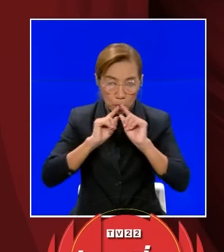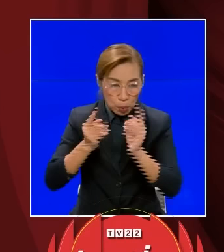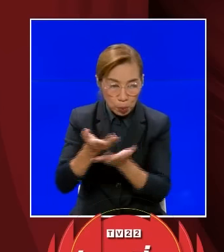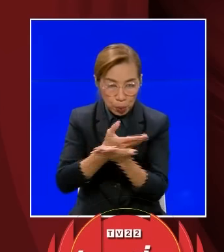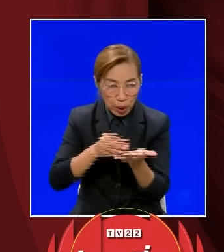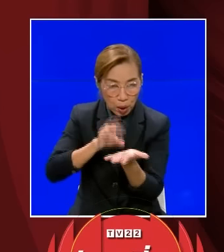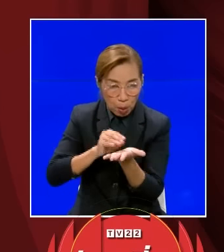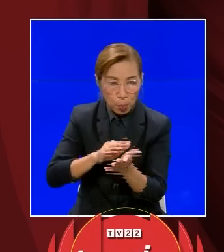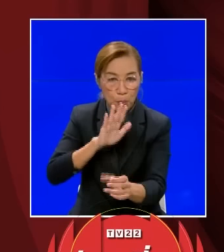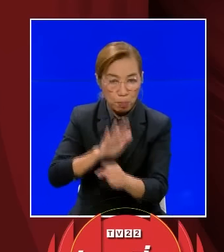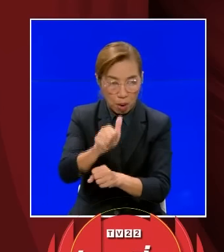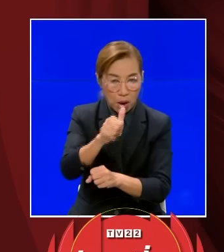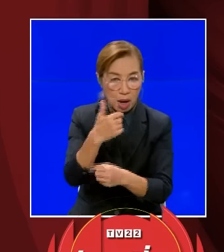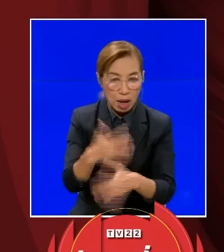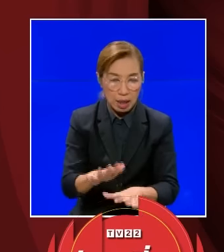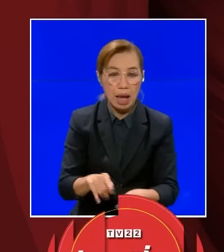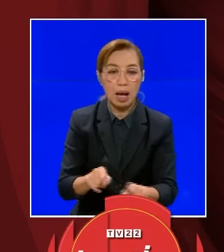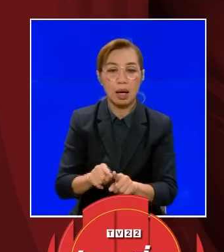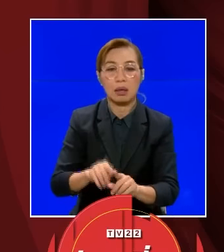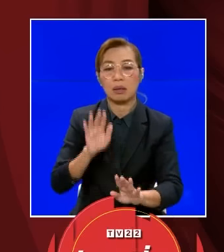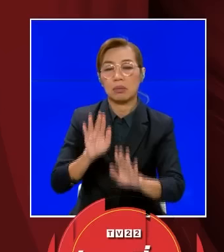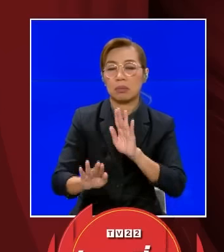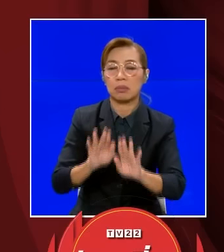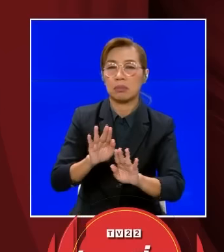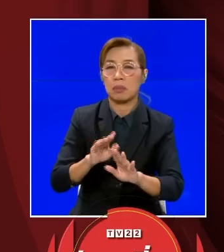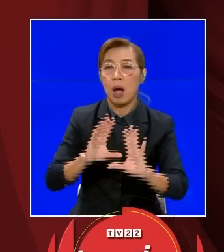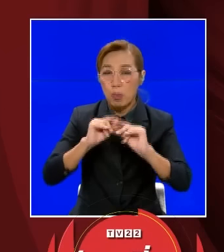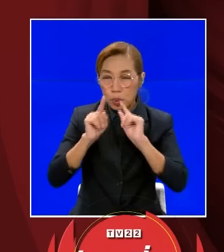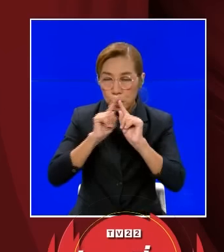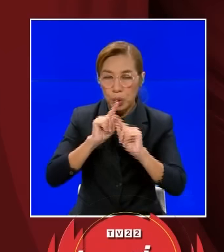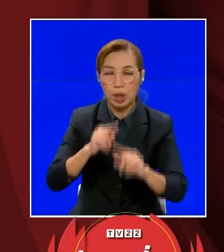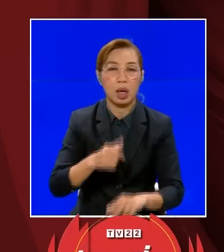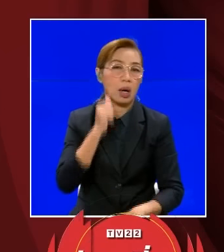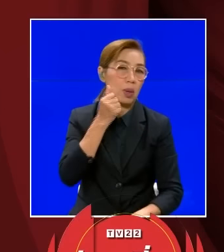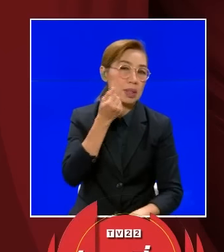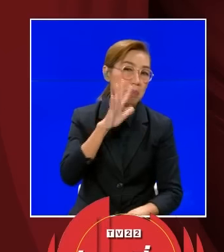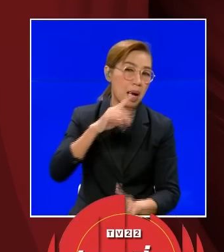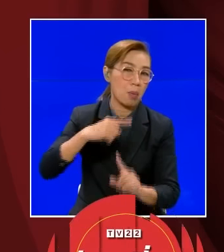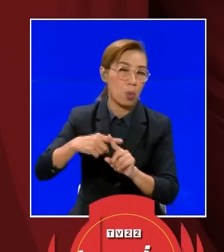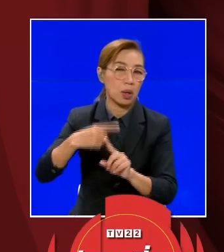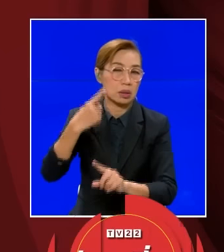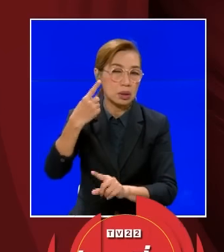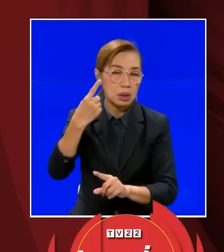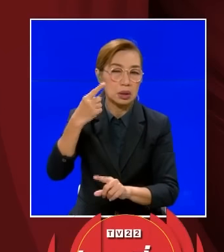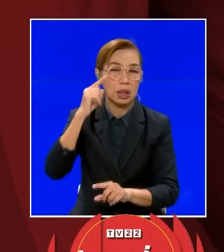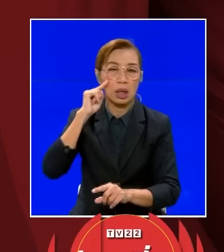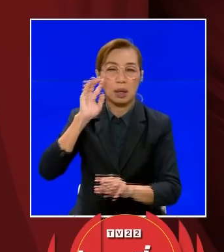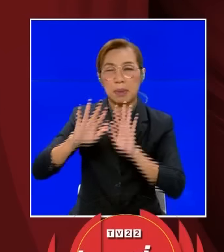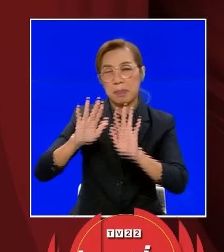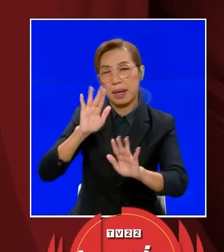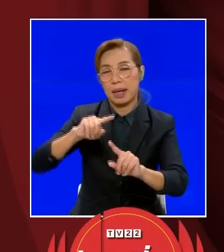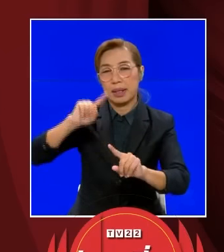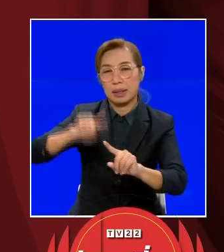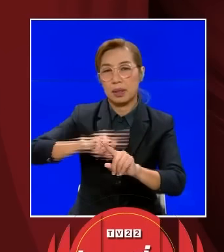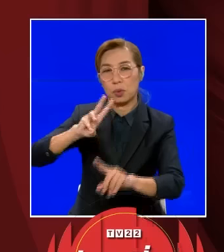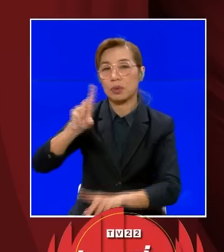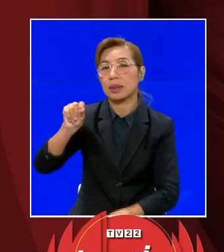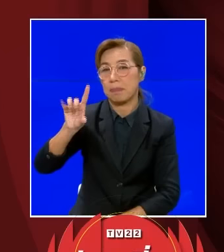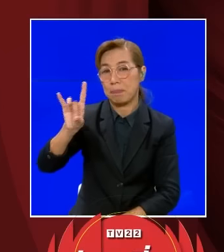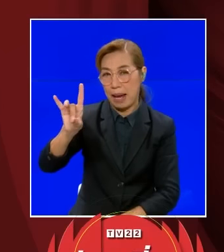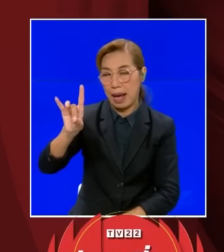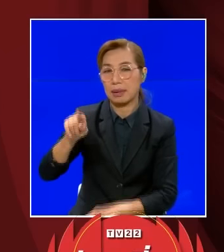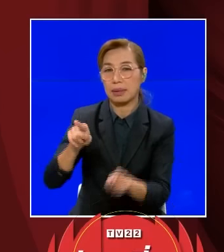นัดวินิจฉัยหลังจากประชุมไม่เร็วกว่า15วันก็คือ15บวก1ตกก็จะไปลงวันที่28มิถุนายนก็